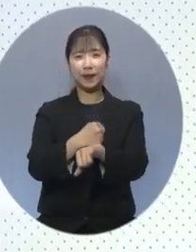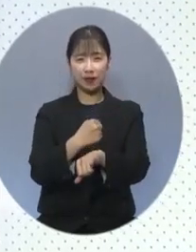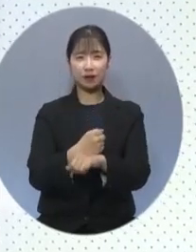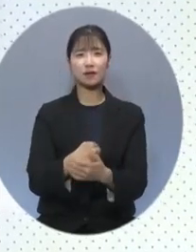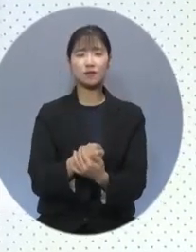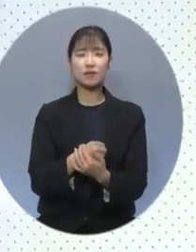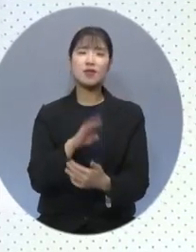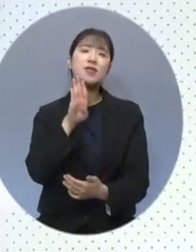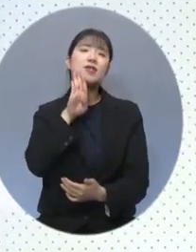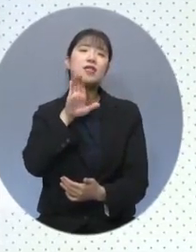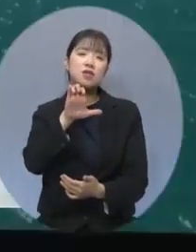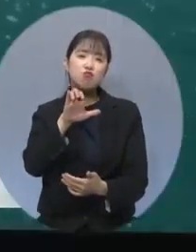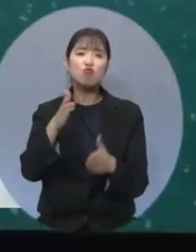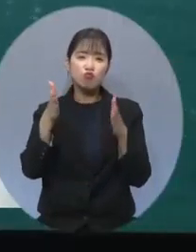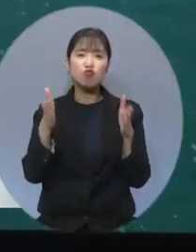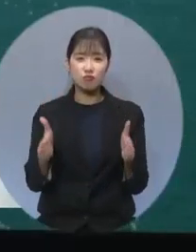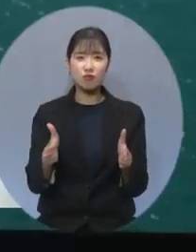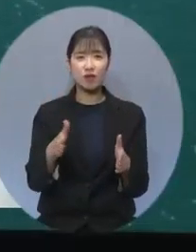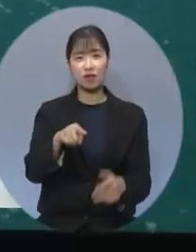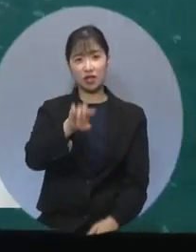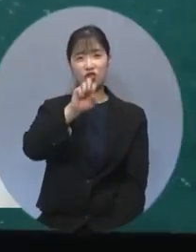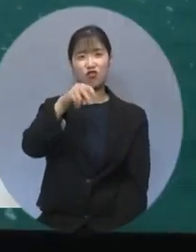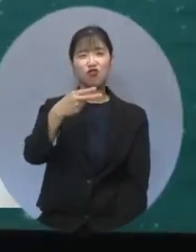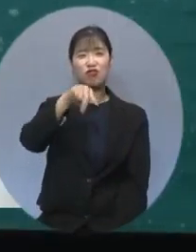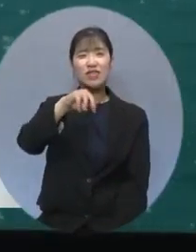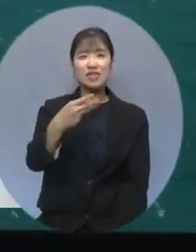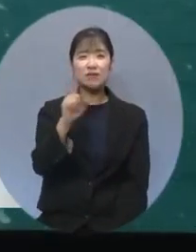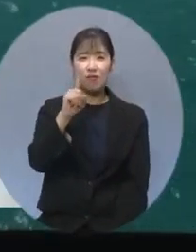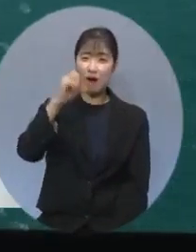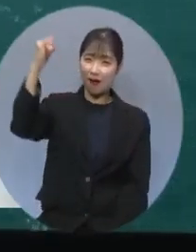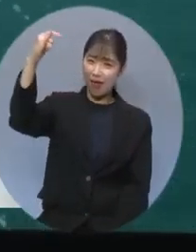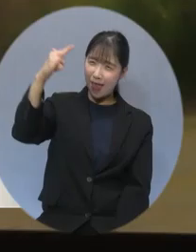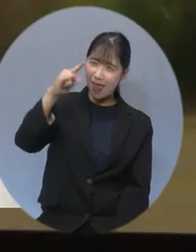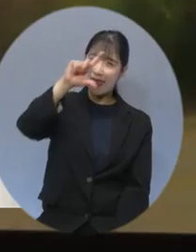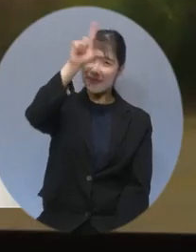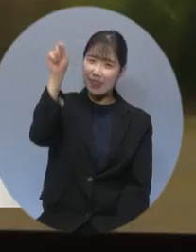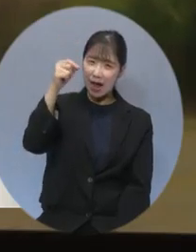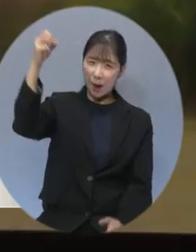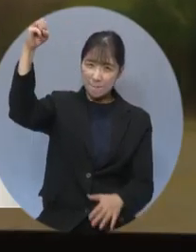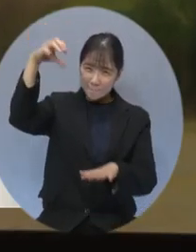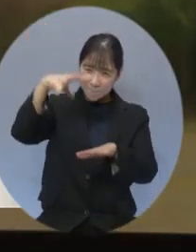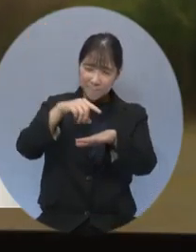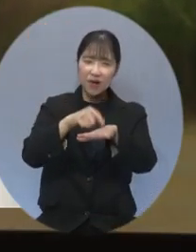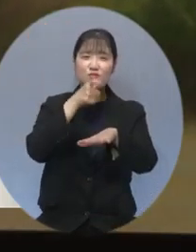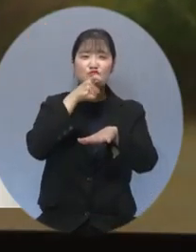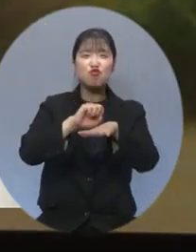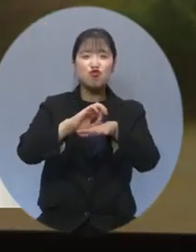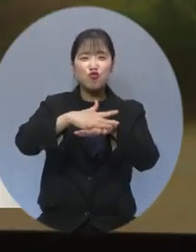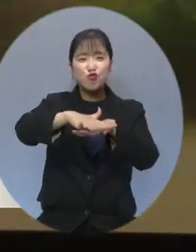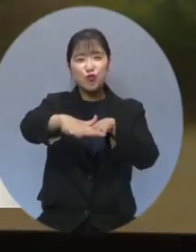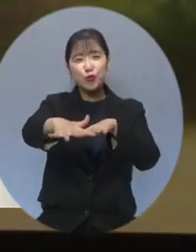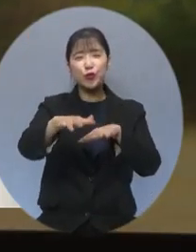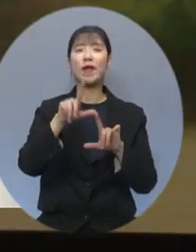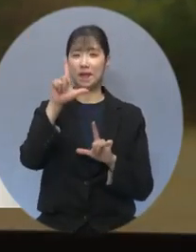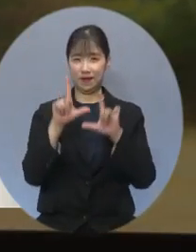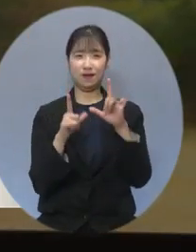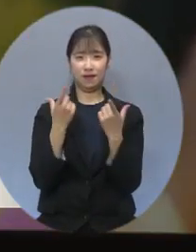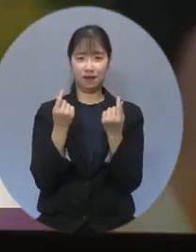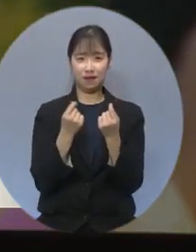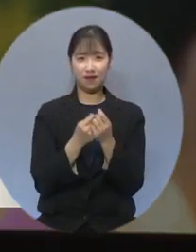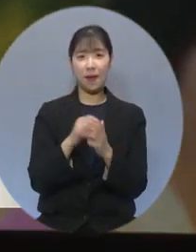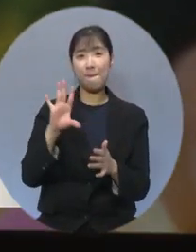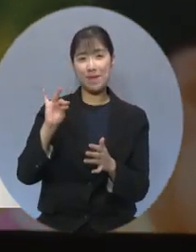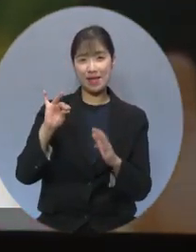45분 불양의 윤 술은 햇빛이나 달빛에 비추어 반짝이는 잔물결 을 의미하는 순수 우리말이 며 백제로